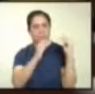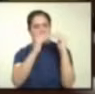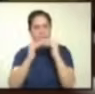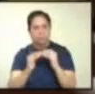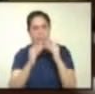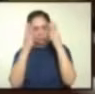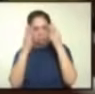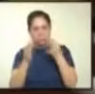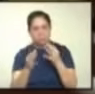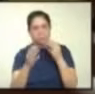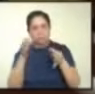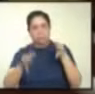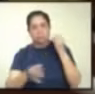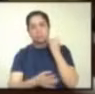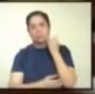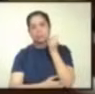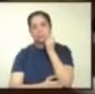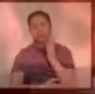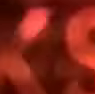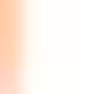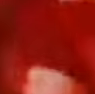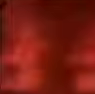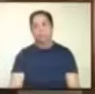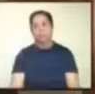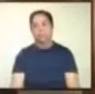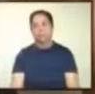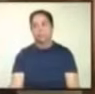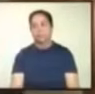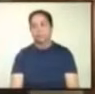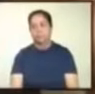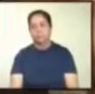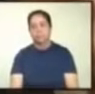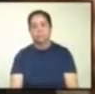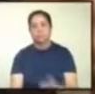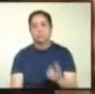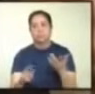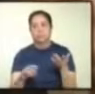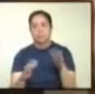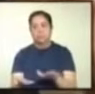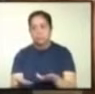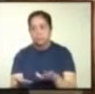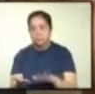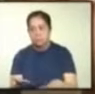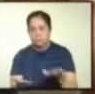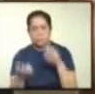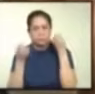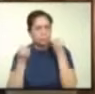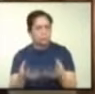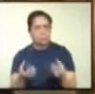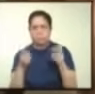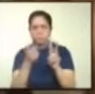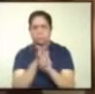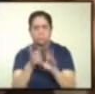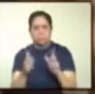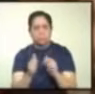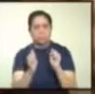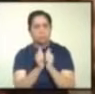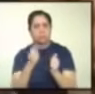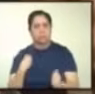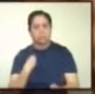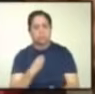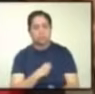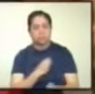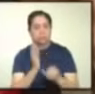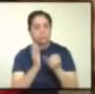naging desisyon ni Judge Jocelyn Solis Reyes. The deaths of so many victims, including members of